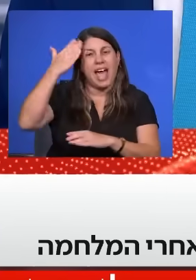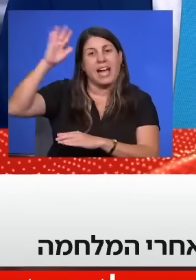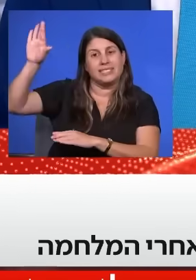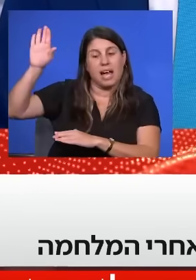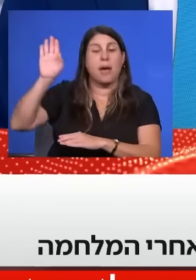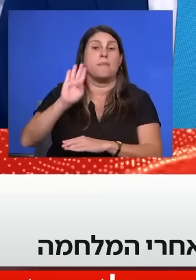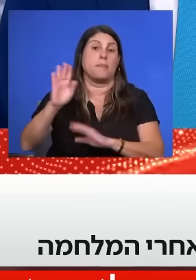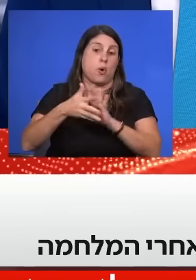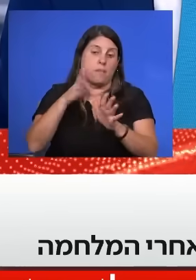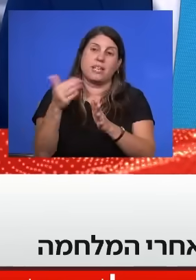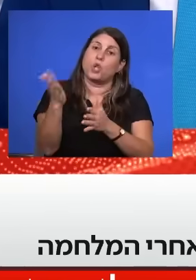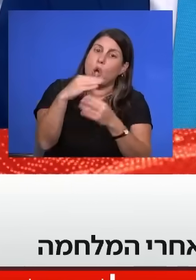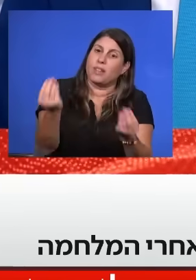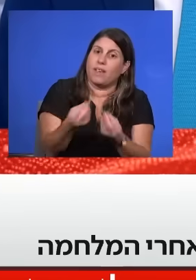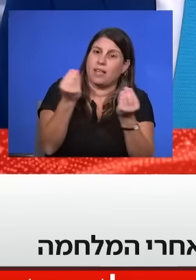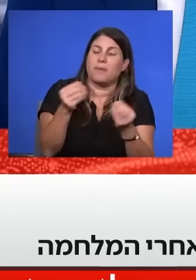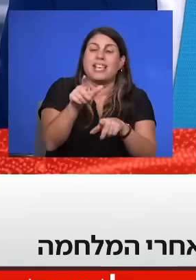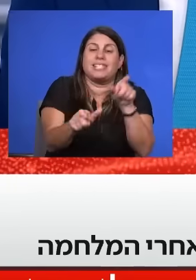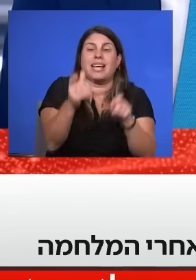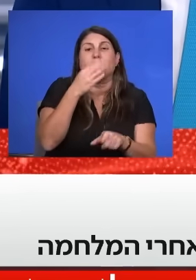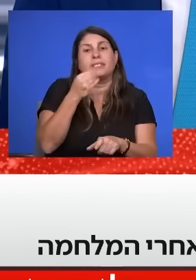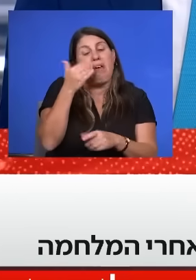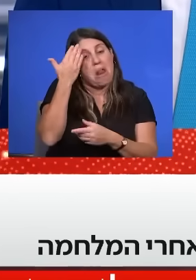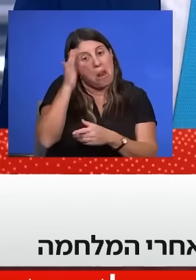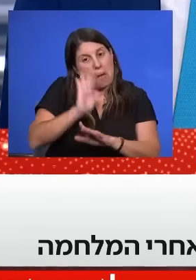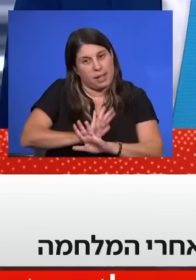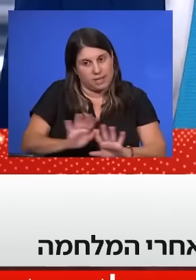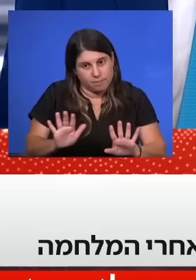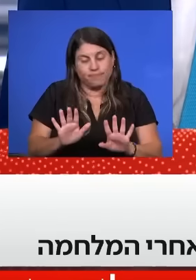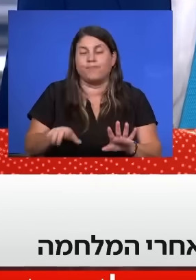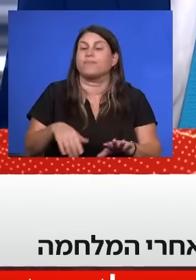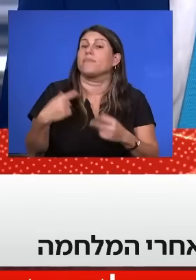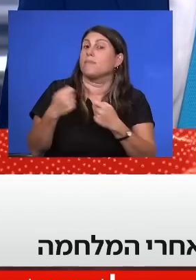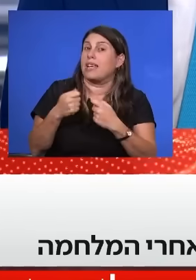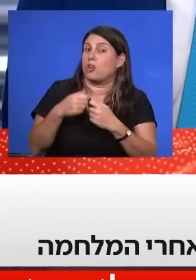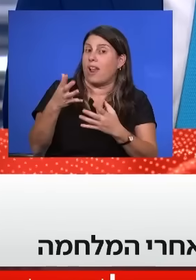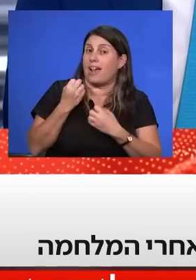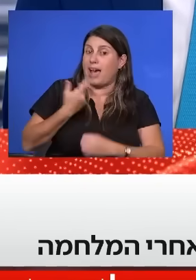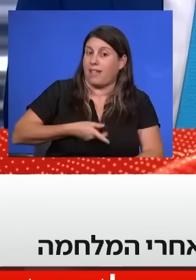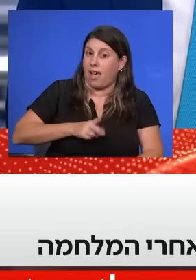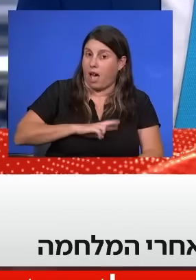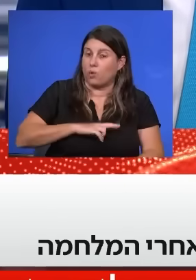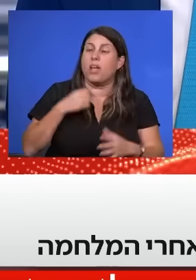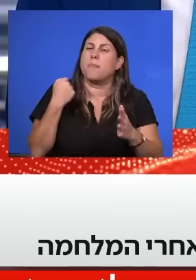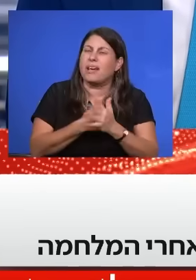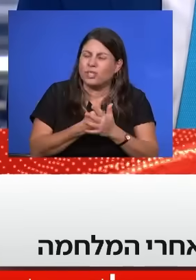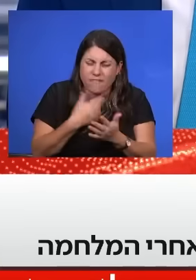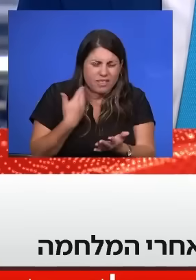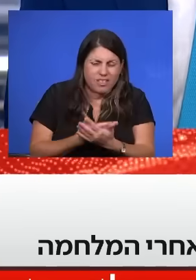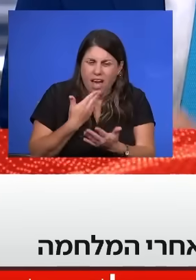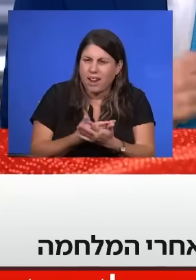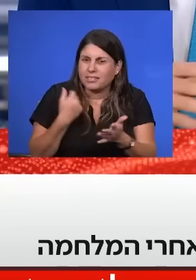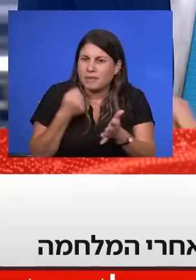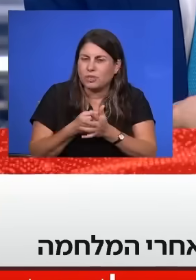שכנראה אזרחי ישראל לא יודעים עליהם, ולגבי עניין לקיחת האחריות, בסוף, בשורה התחתונה, נתניהו מנסה